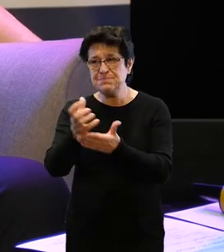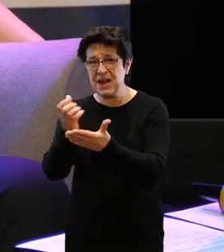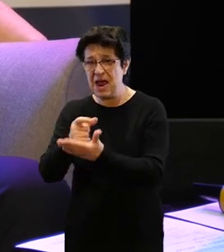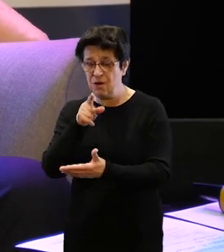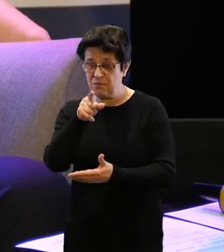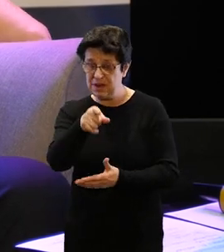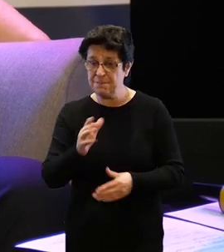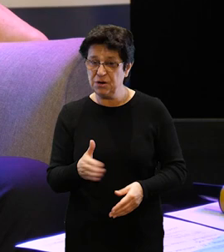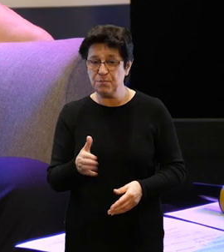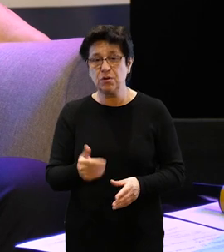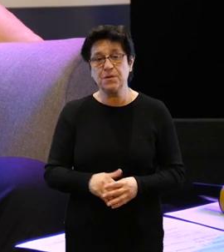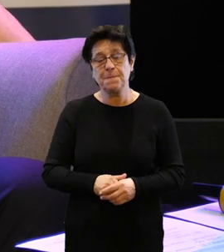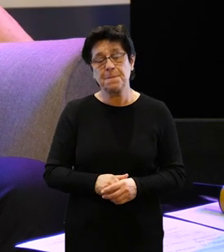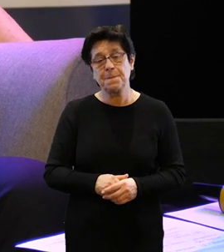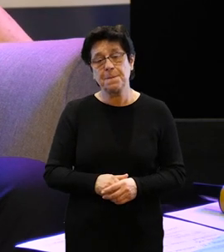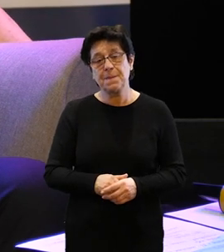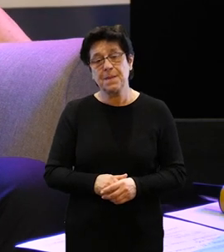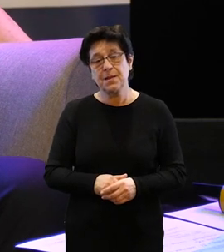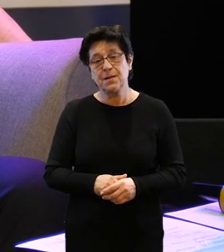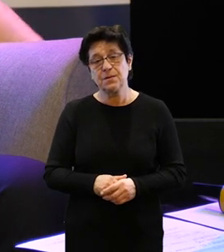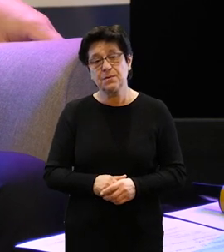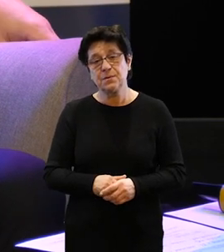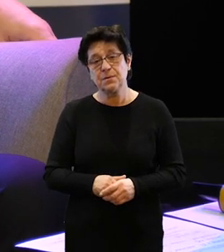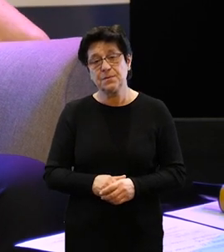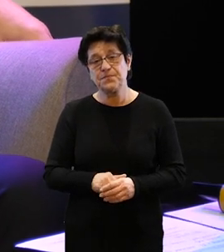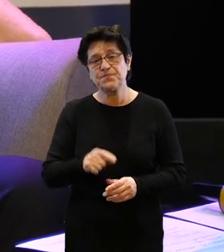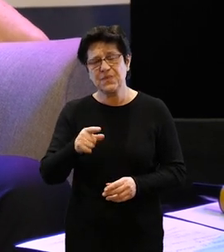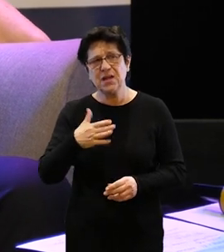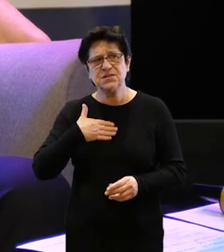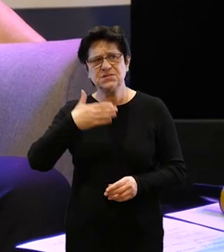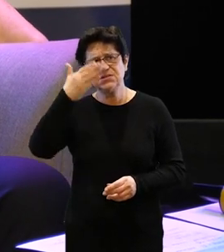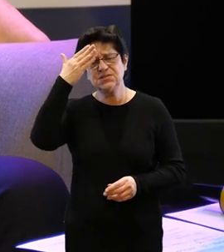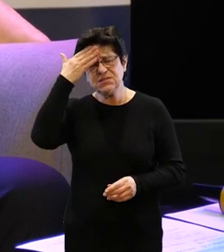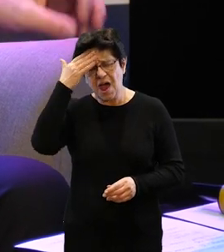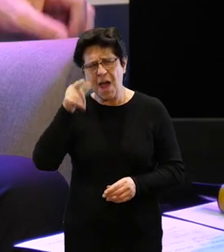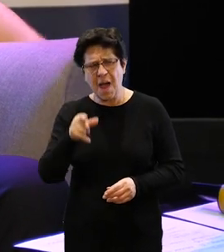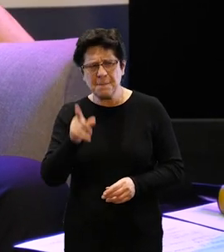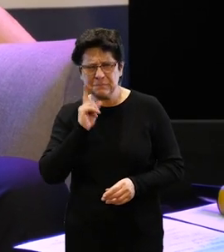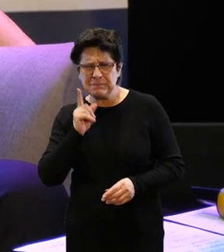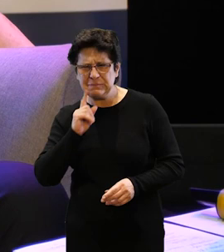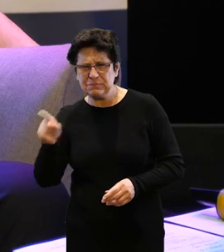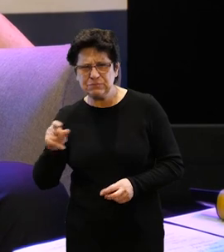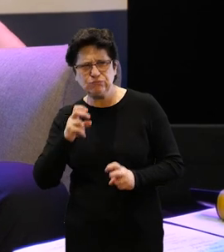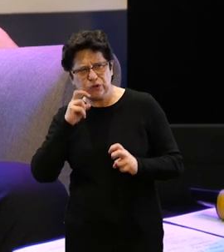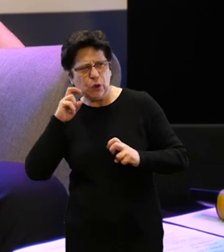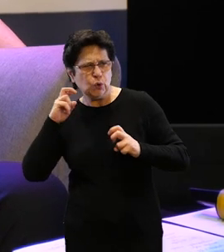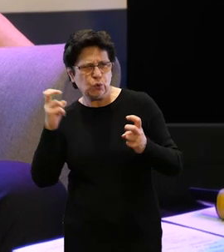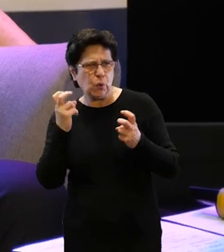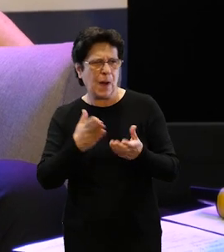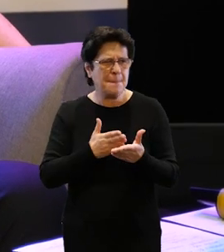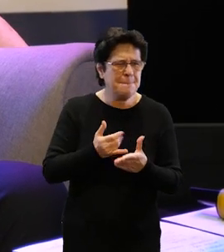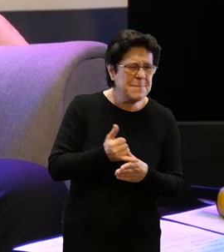te przedmioty znam gościa Chodzi po giełda staroci siekiery piły zbiera piły spalinowe